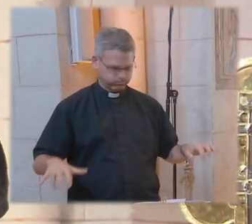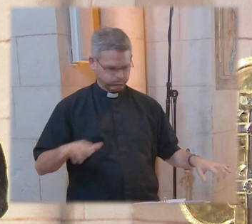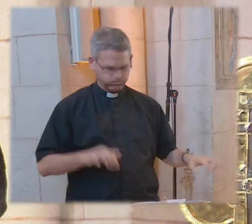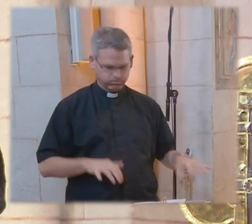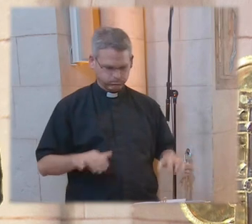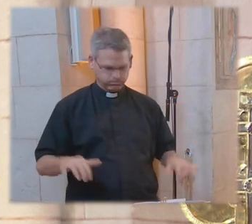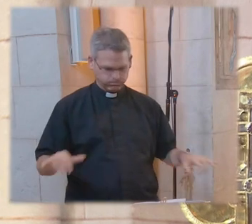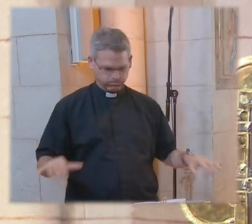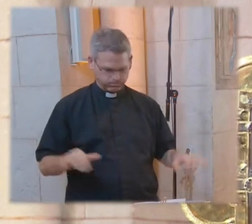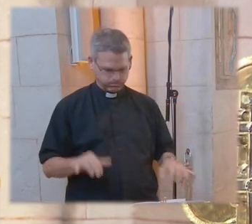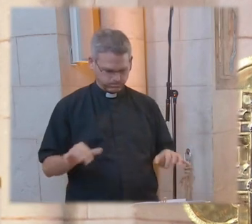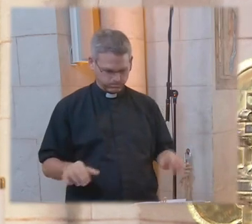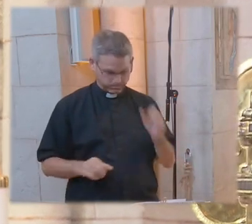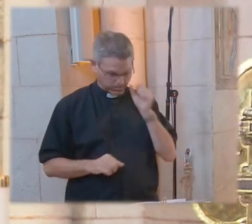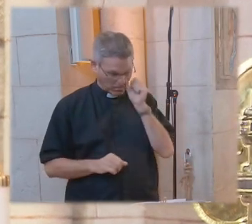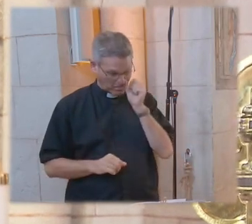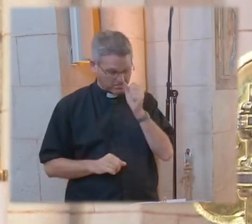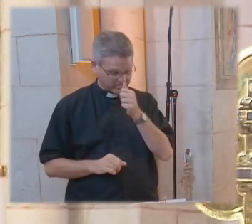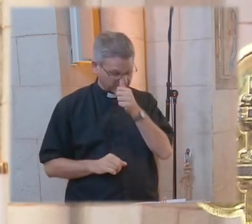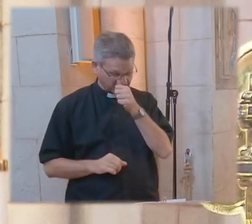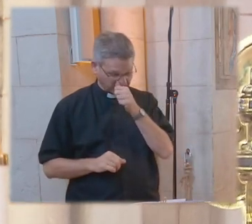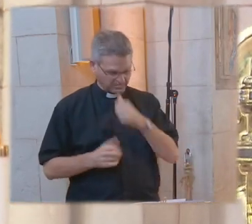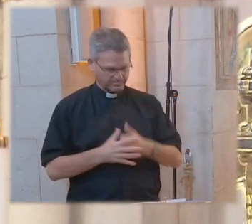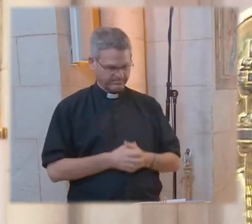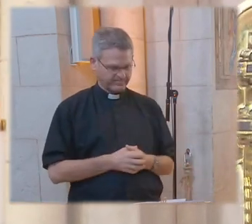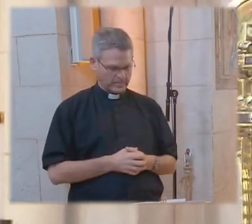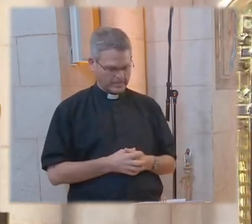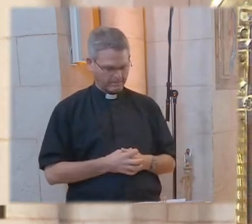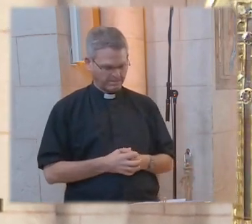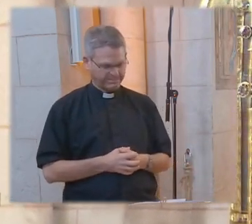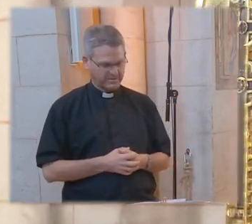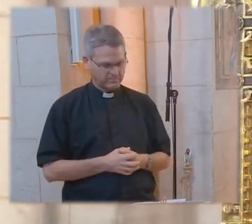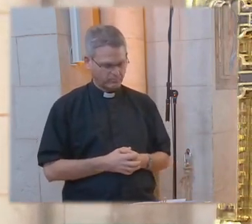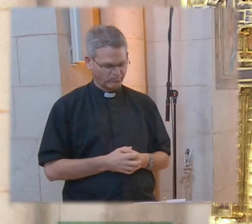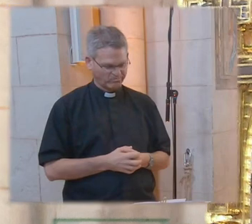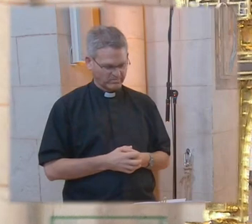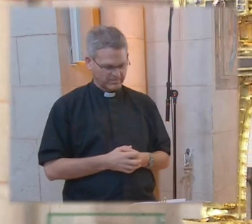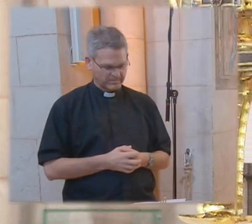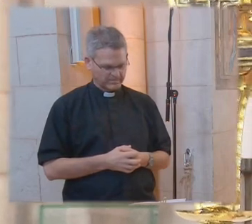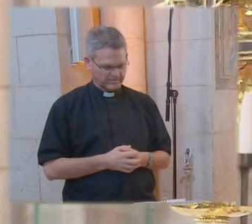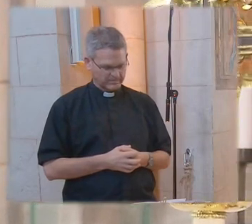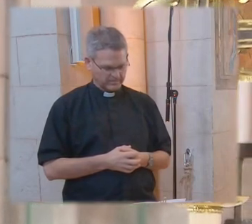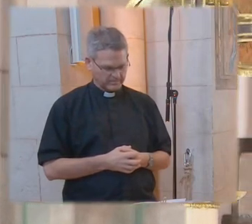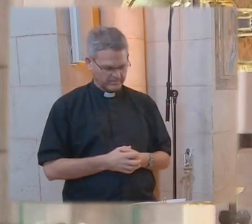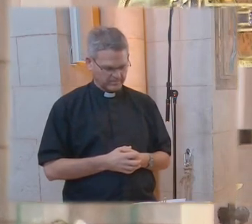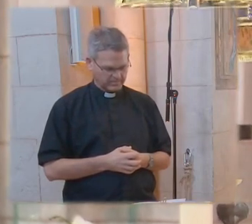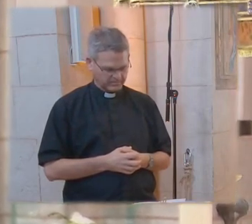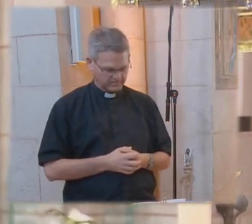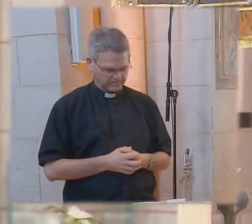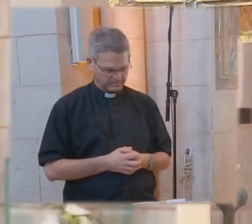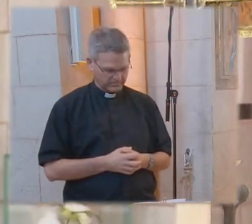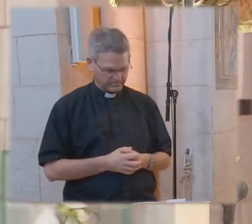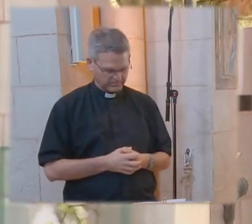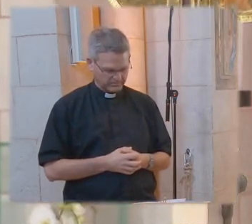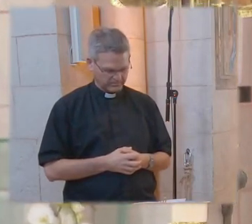Und ich hatte Ihnen noch versprochen, das Zitat des Papstes zum Thema Heiligkeit zu sagen. Es gibt